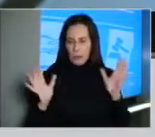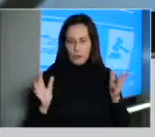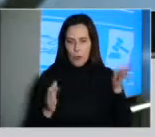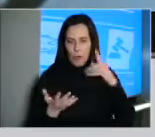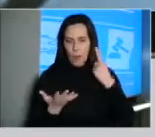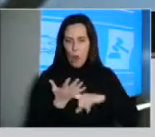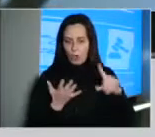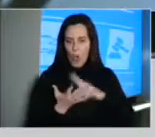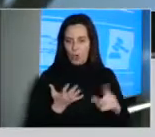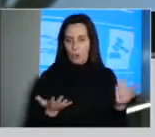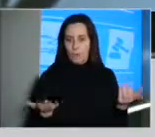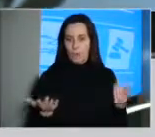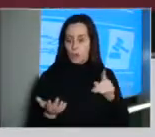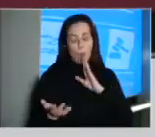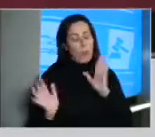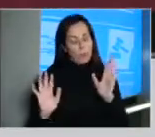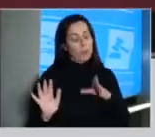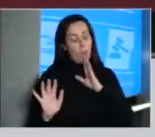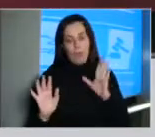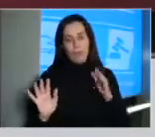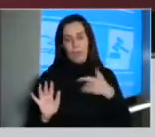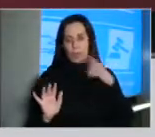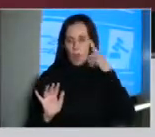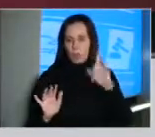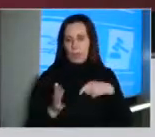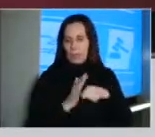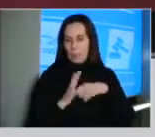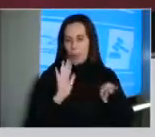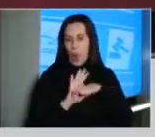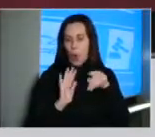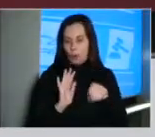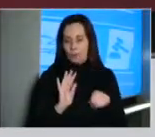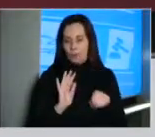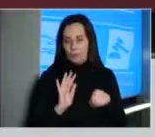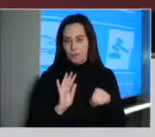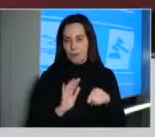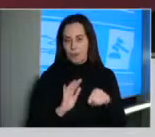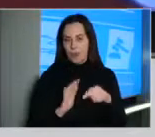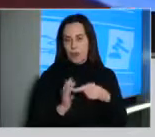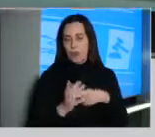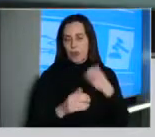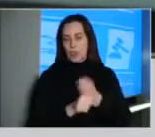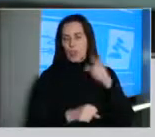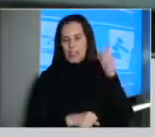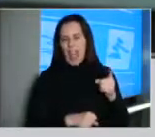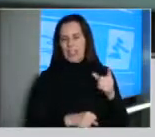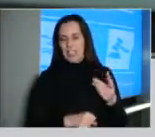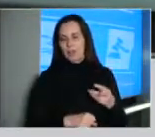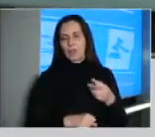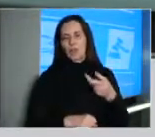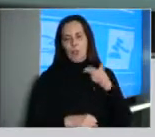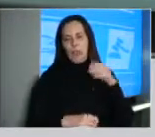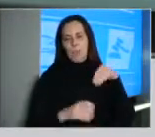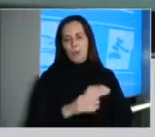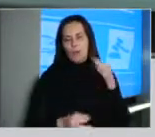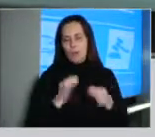כמה חודשים טובים. זו בעיה, זו בעיה, ואני לא יודע אם לתקן את החוק במובן של להטיל איזושהי סנקציה או דבר הנכון, אלא יותר מעורבות